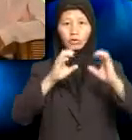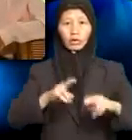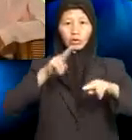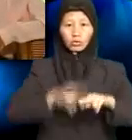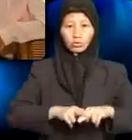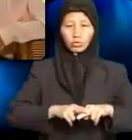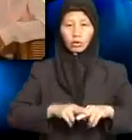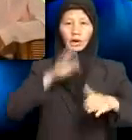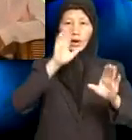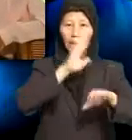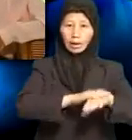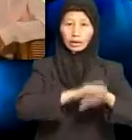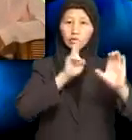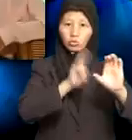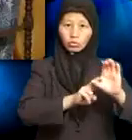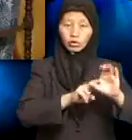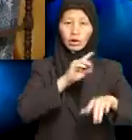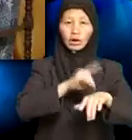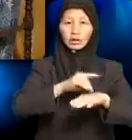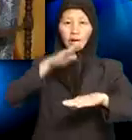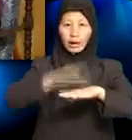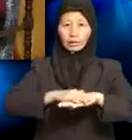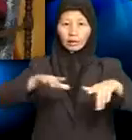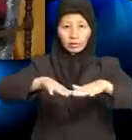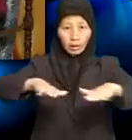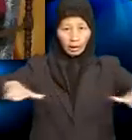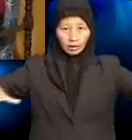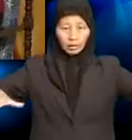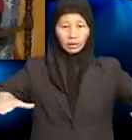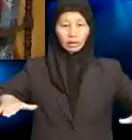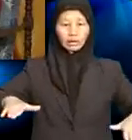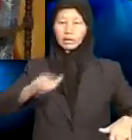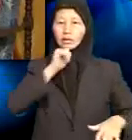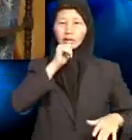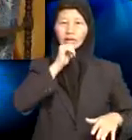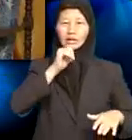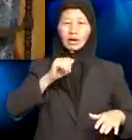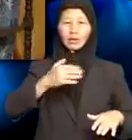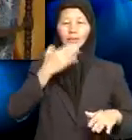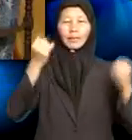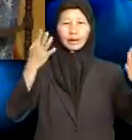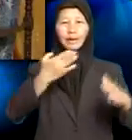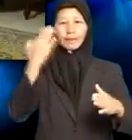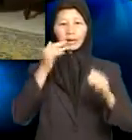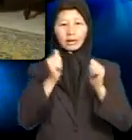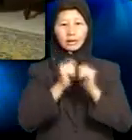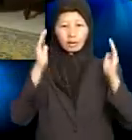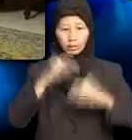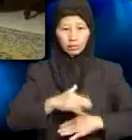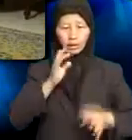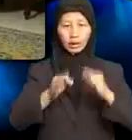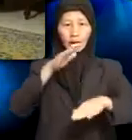sama ada di atas kerusi ataupun di atas lantai. Cara ini tidak banyak berbeza dengan sembahyang biasa. Jika di atas